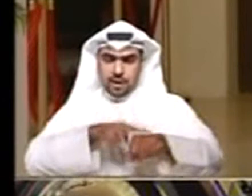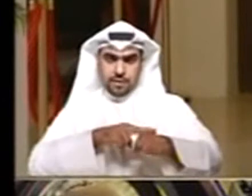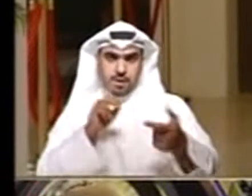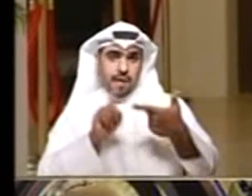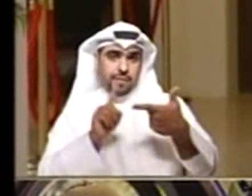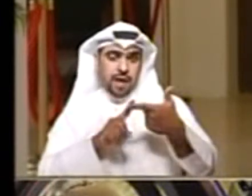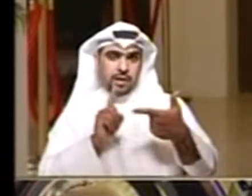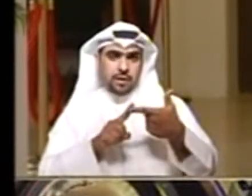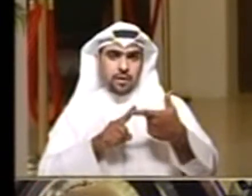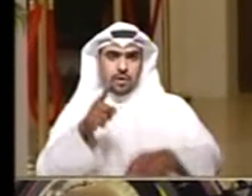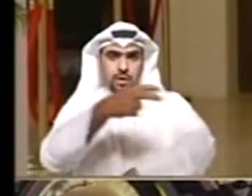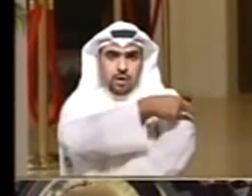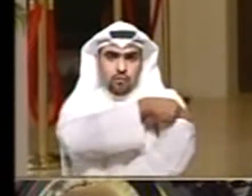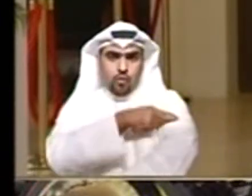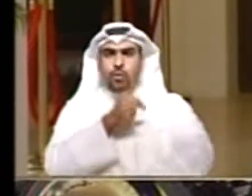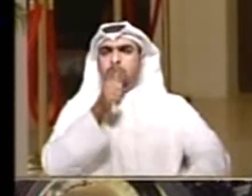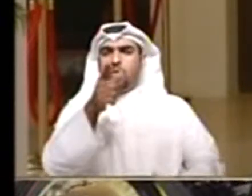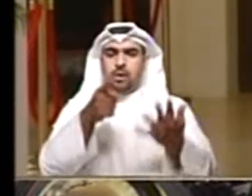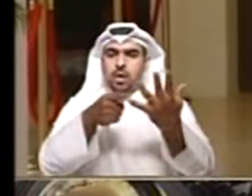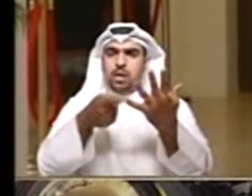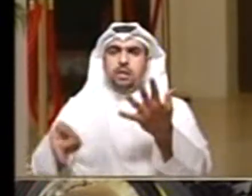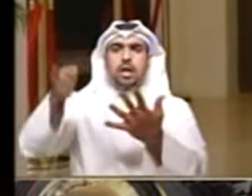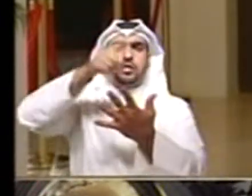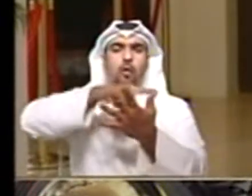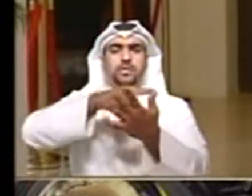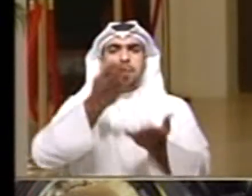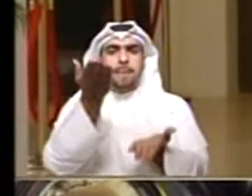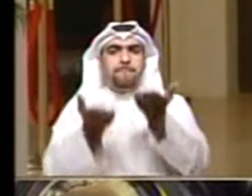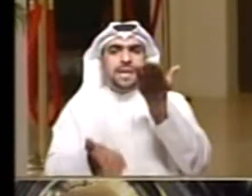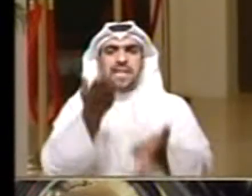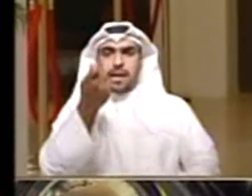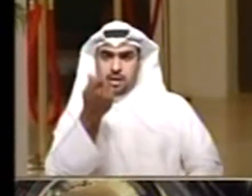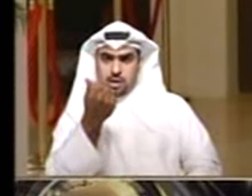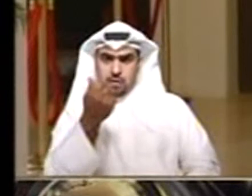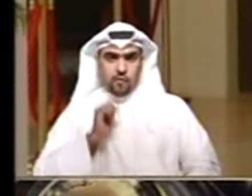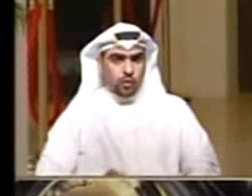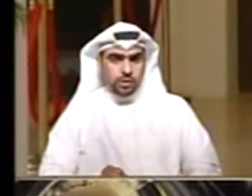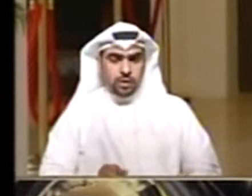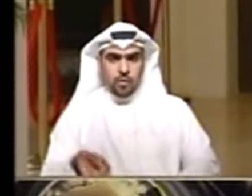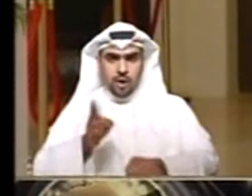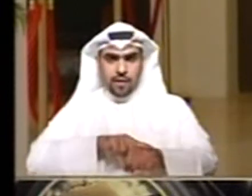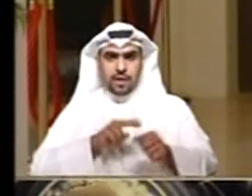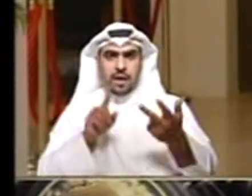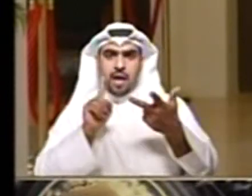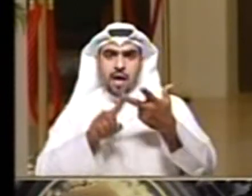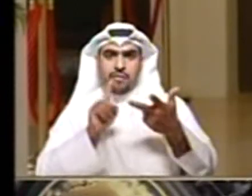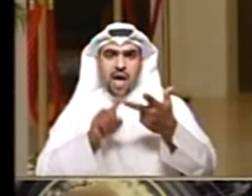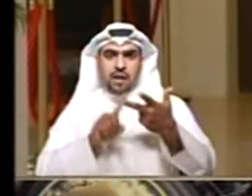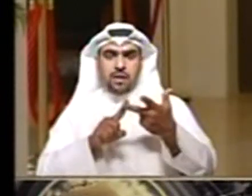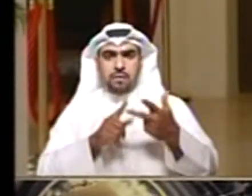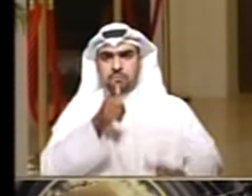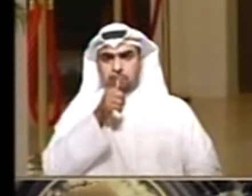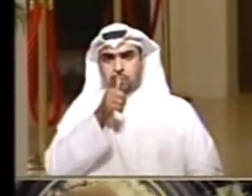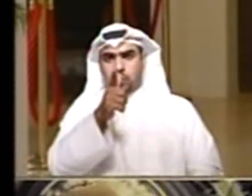هناك تجاوزات في الميزانية، أما المحور الثالث كما يقول النائب المستجوب بأن